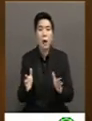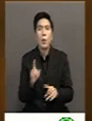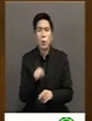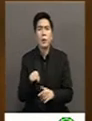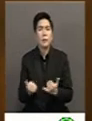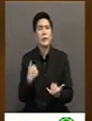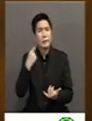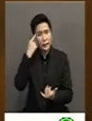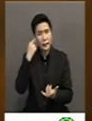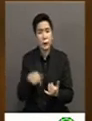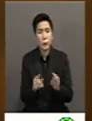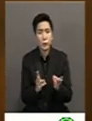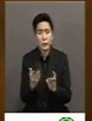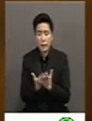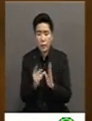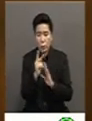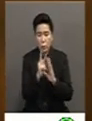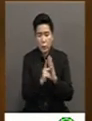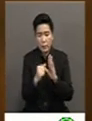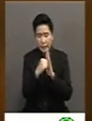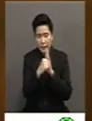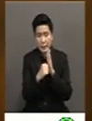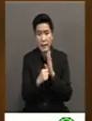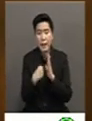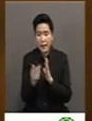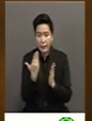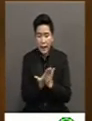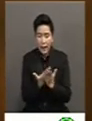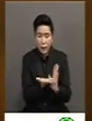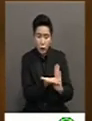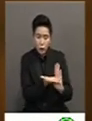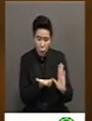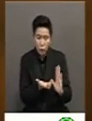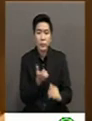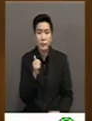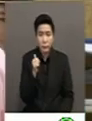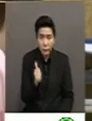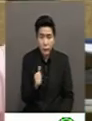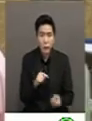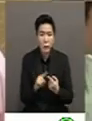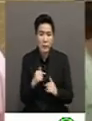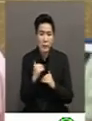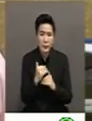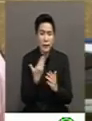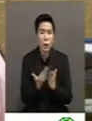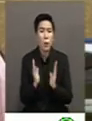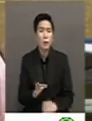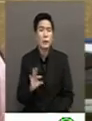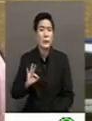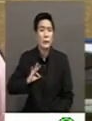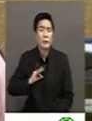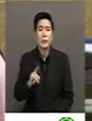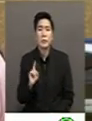ครับนอกจากนี้เองก็ยังมีการปรับเงื่อนไขด้วยนะครับให้สมาชิกสามารถถอนเงินแบบมีข้อจำกัดเพที่ผ่านมามีจำนวนสมาชิกประมาณสัก